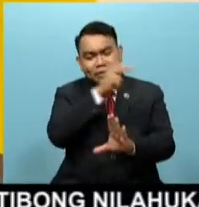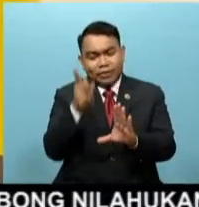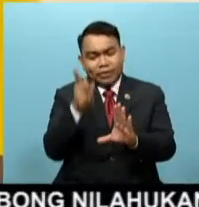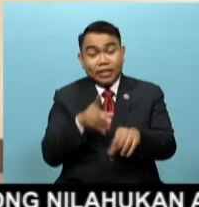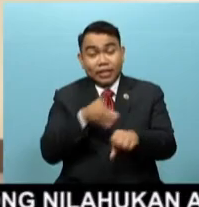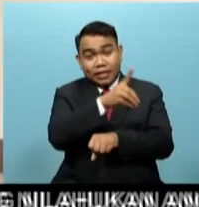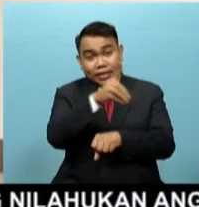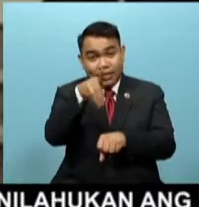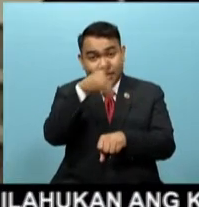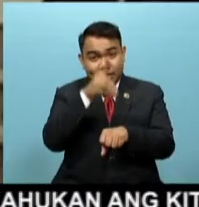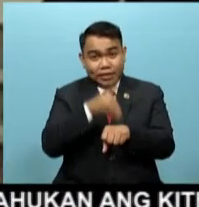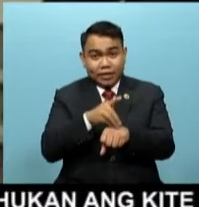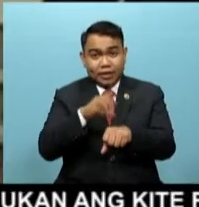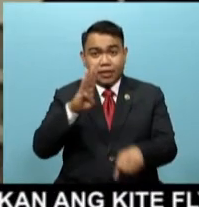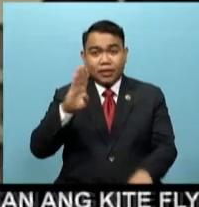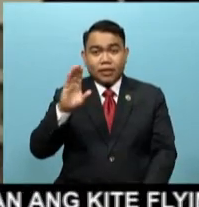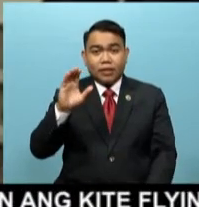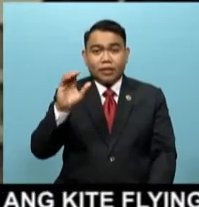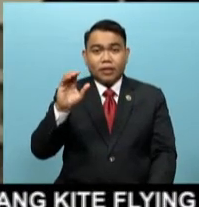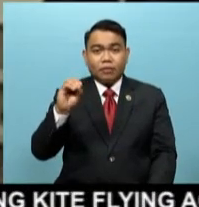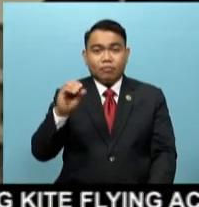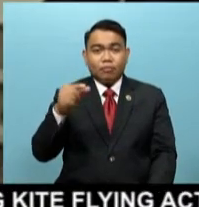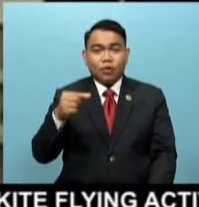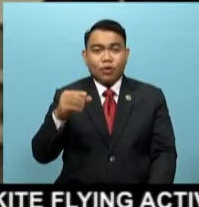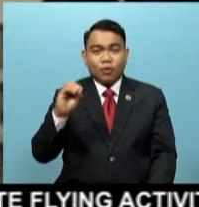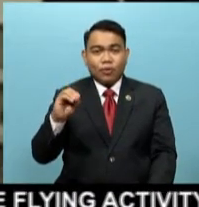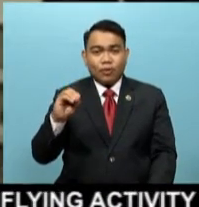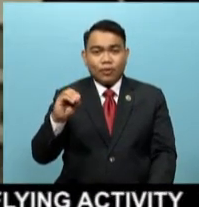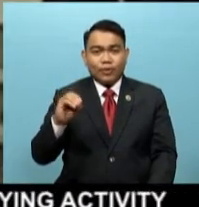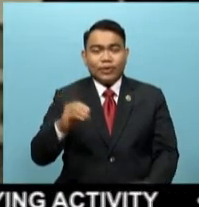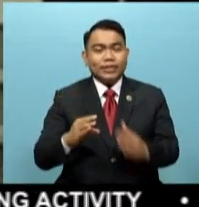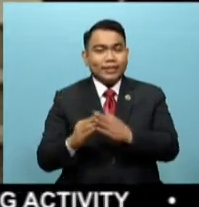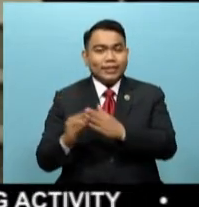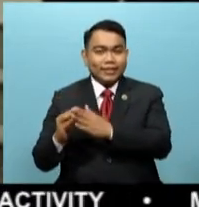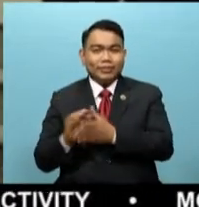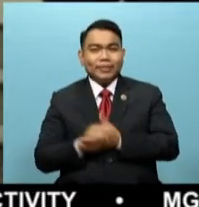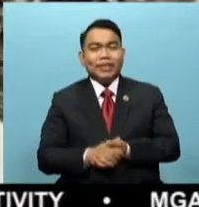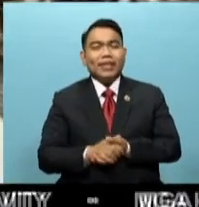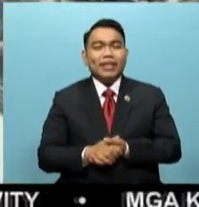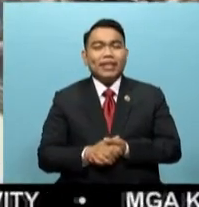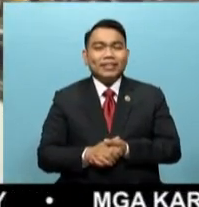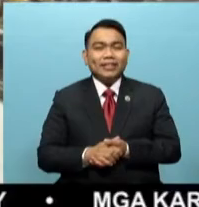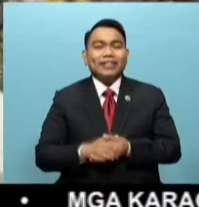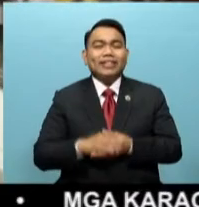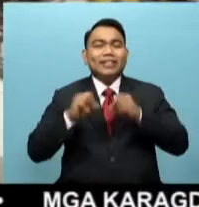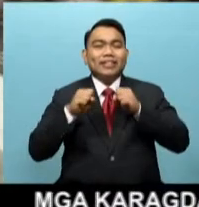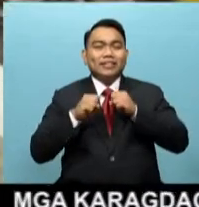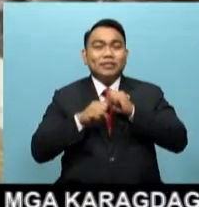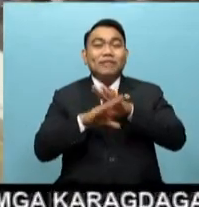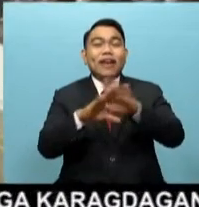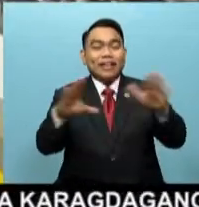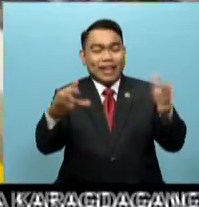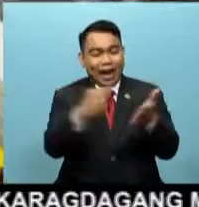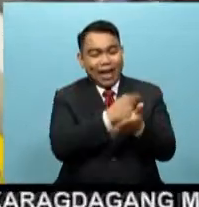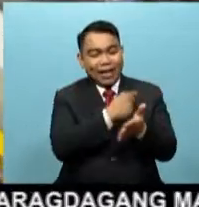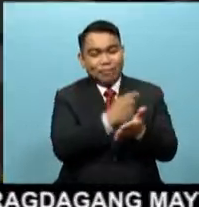sa Distrito Eklesiastiko ng Bugo City, Cebu sa isinagawang malaking pamamahayag ng mga salita ng Panginoong